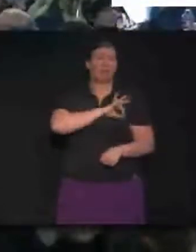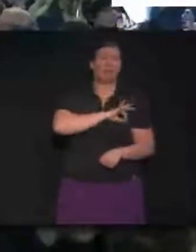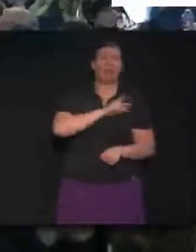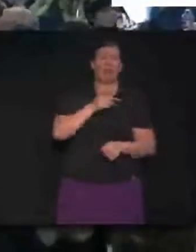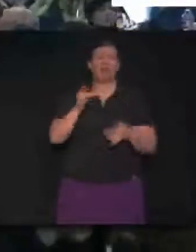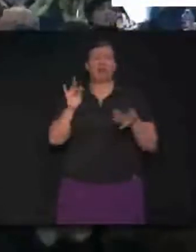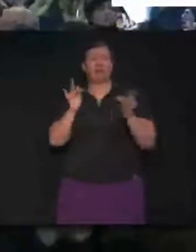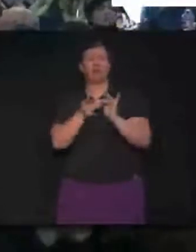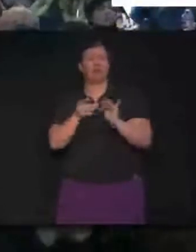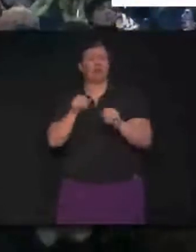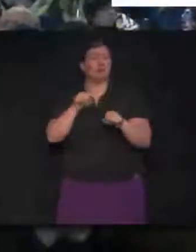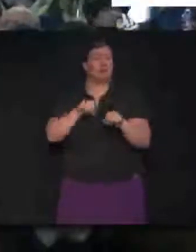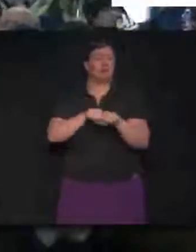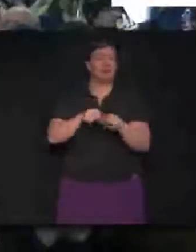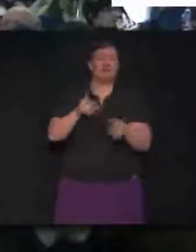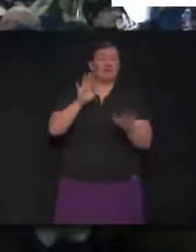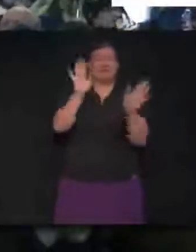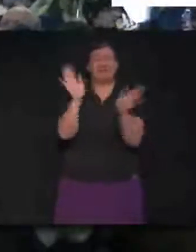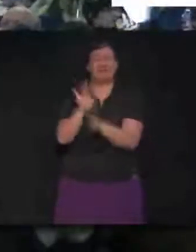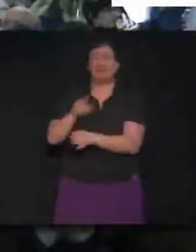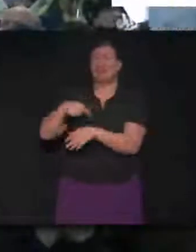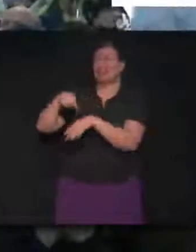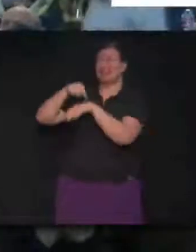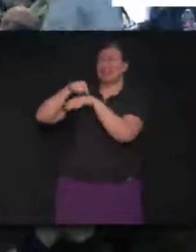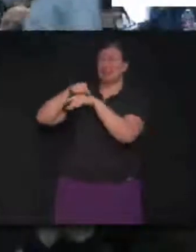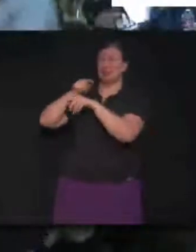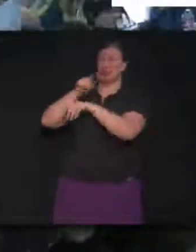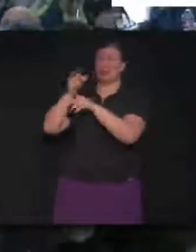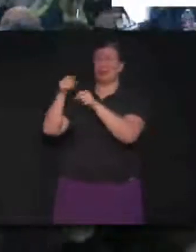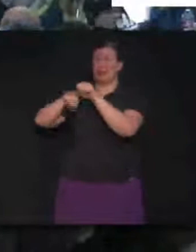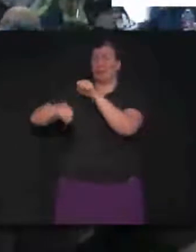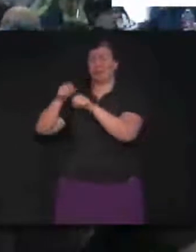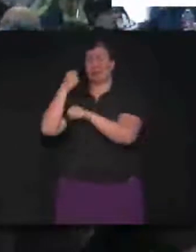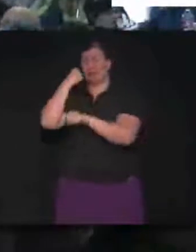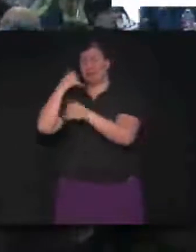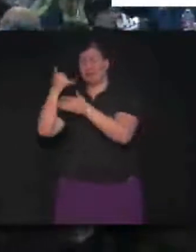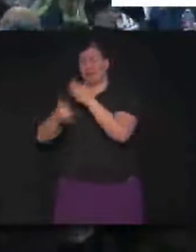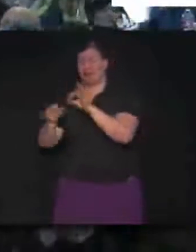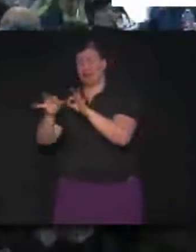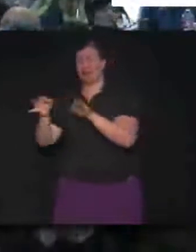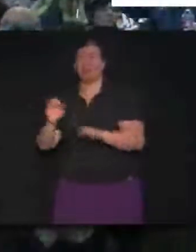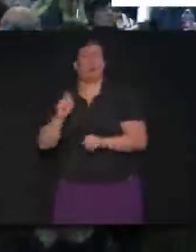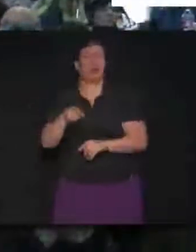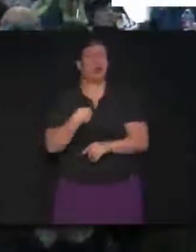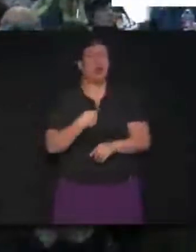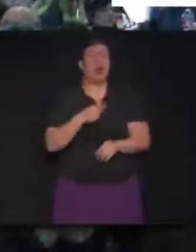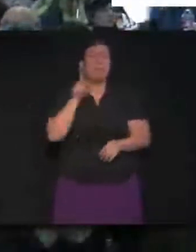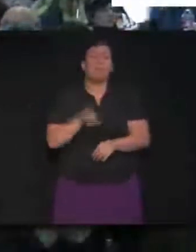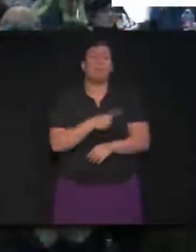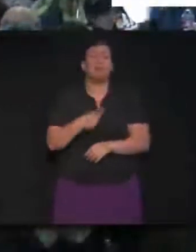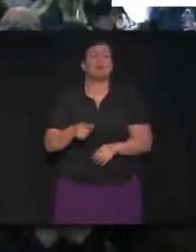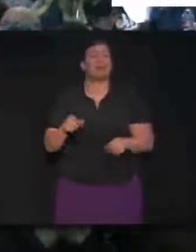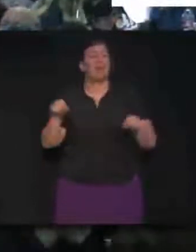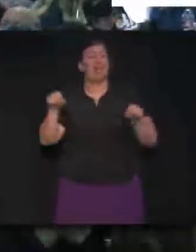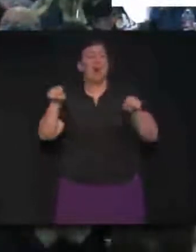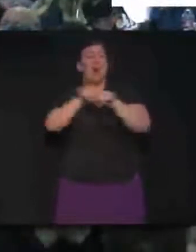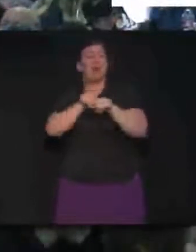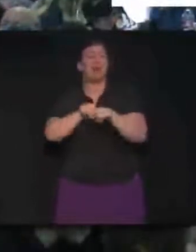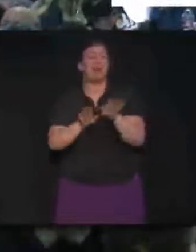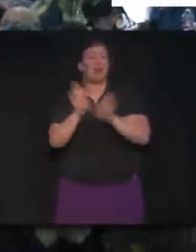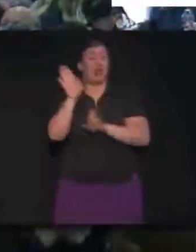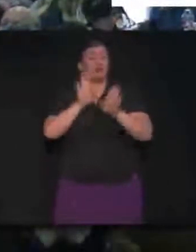aber trotzdem in letzter Satz ja also wir müssen nicht online abstimmen wir bleiben trotzdem im Internet Partei wenn wir das nicht machen